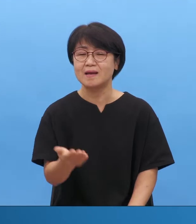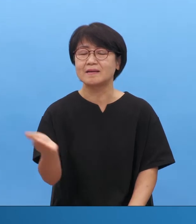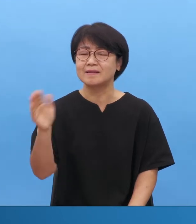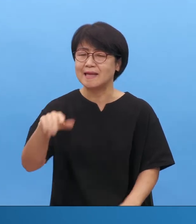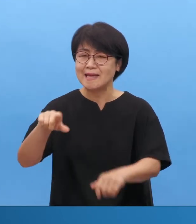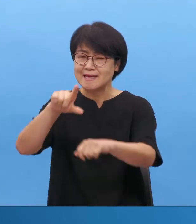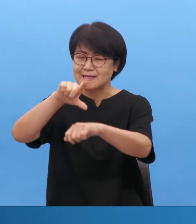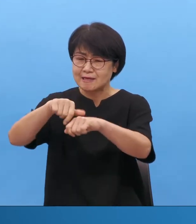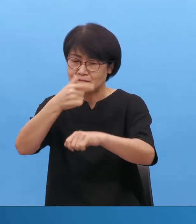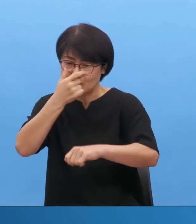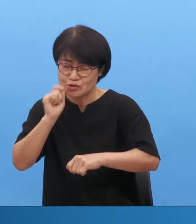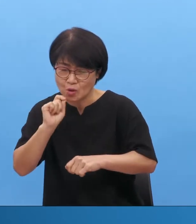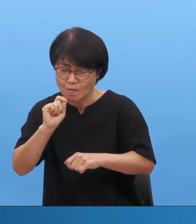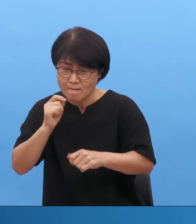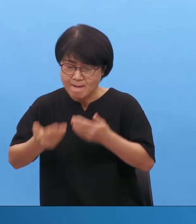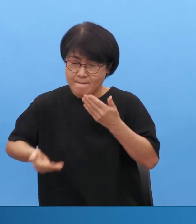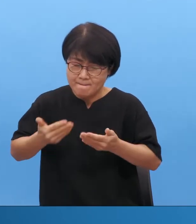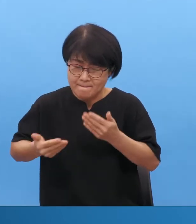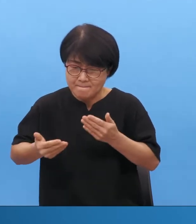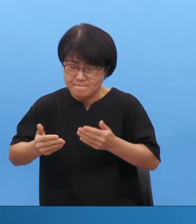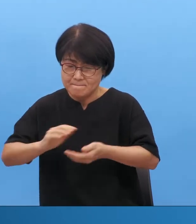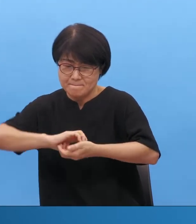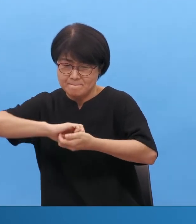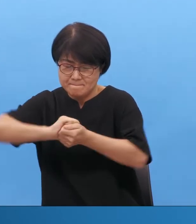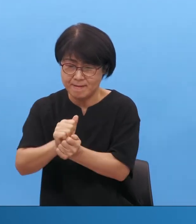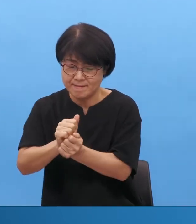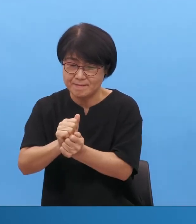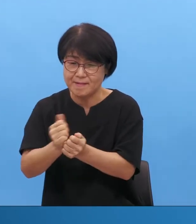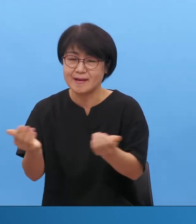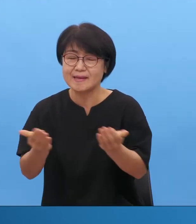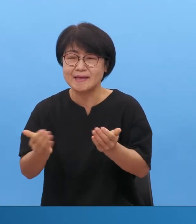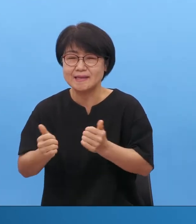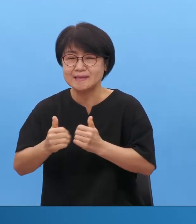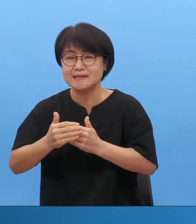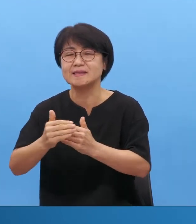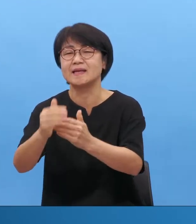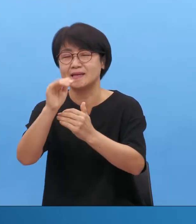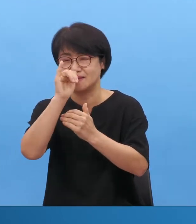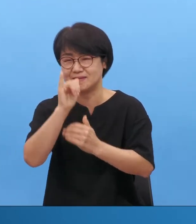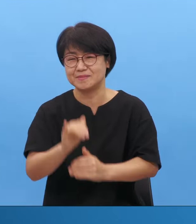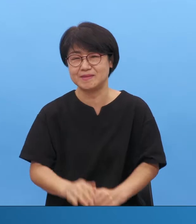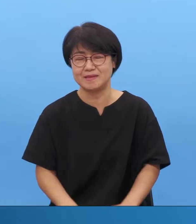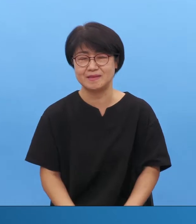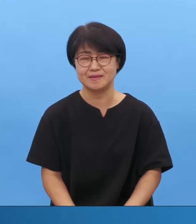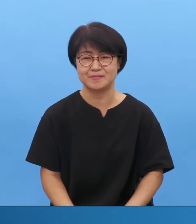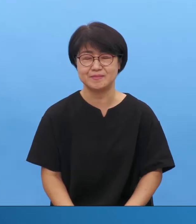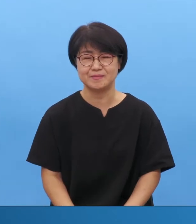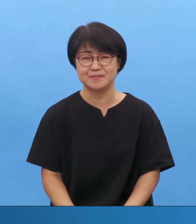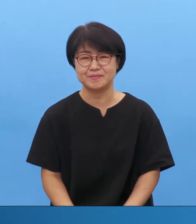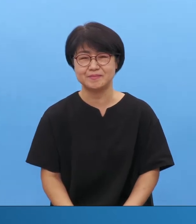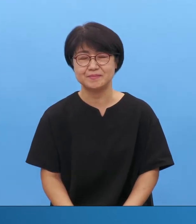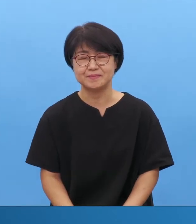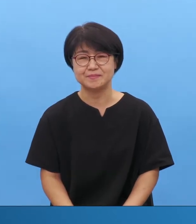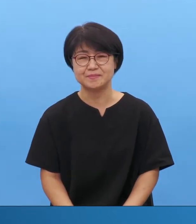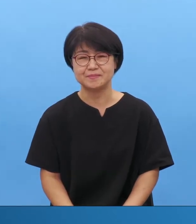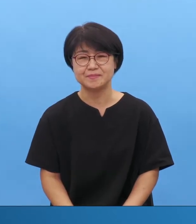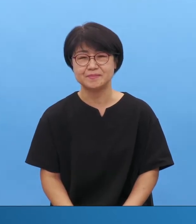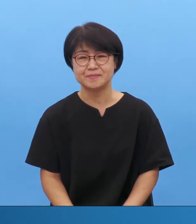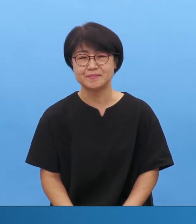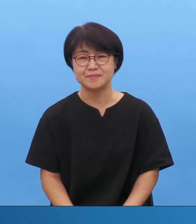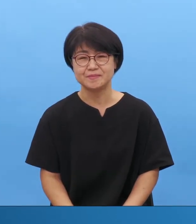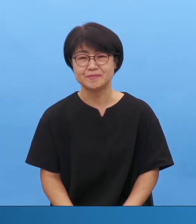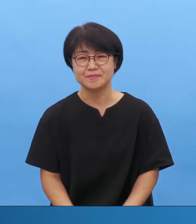되죠. And if you lack time, and because you're so busy, you have to do the important things. 여러분이 오늘부터라도요 언약 정확하게 탁